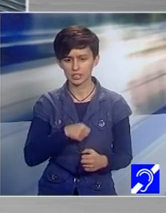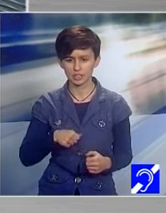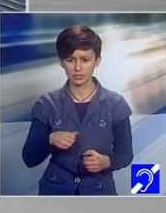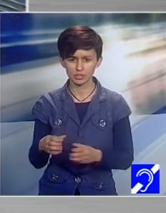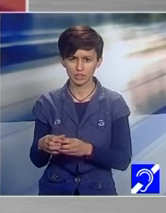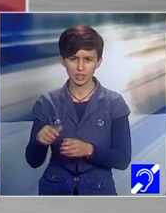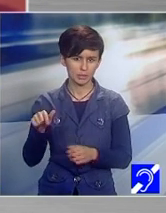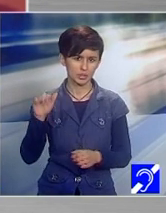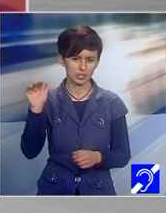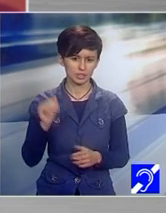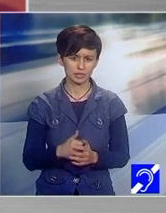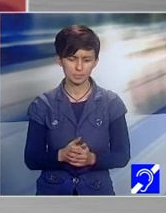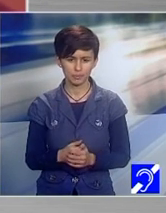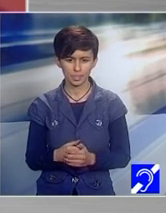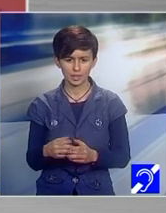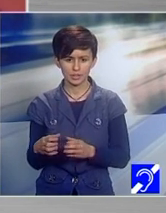mea,